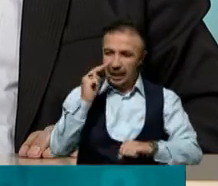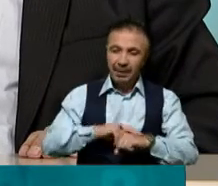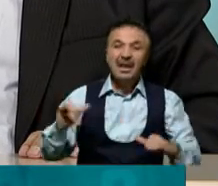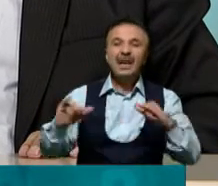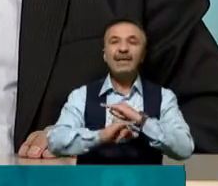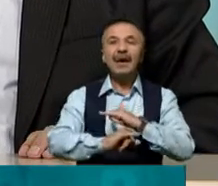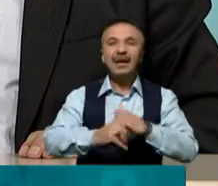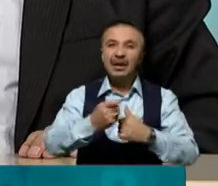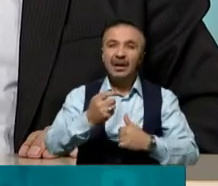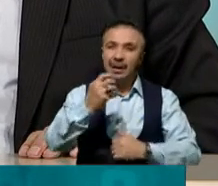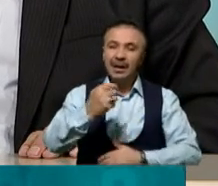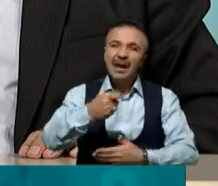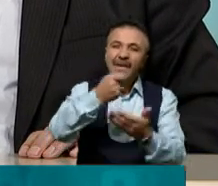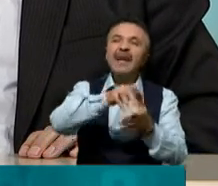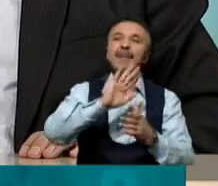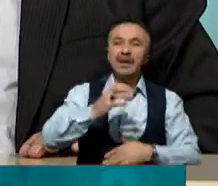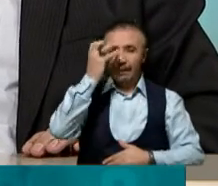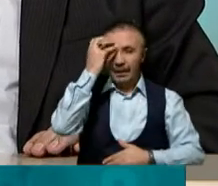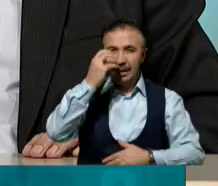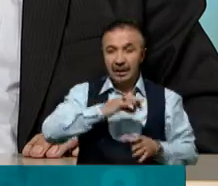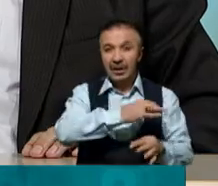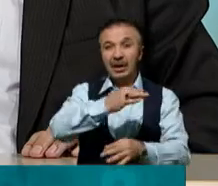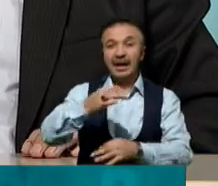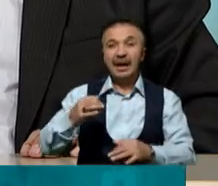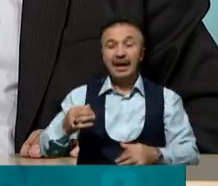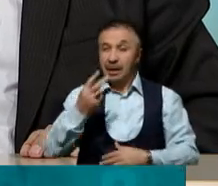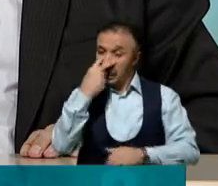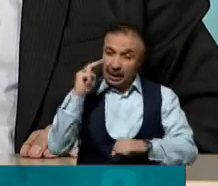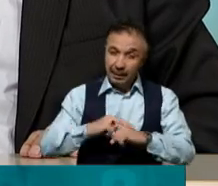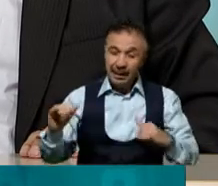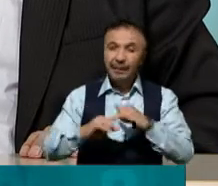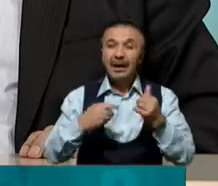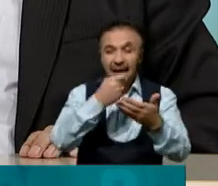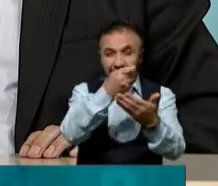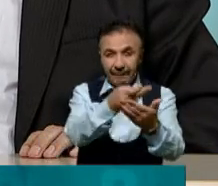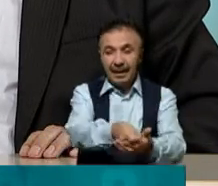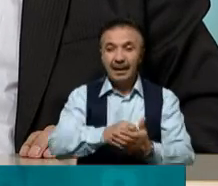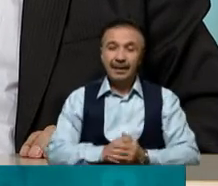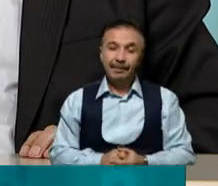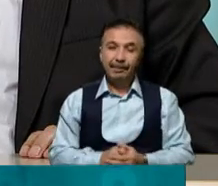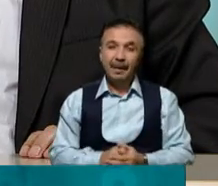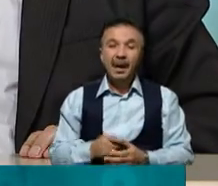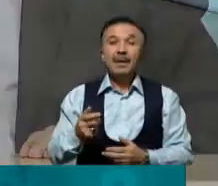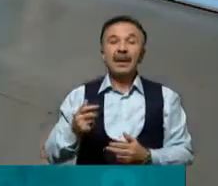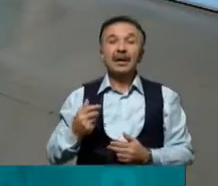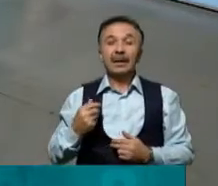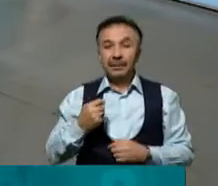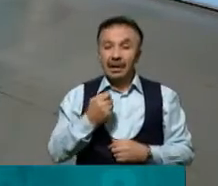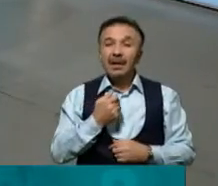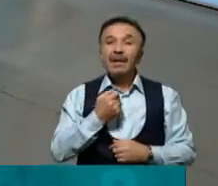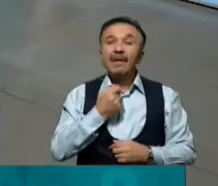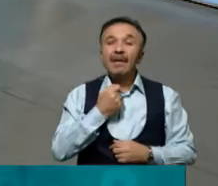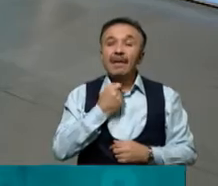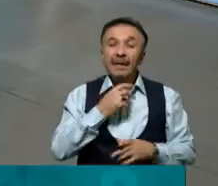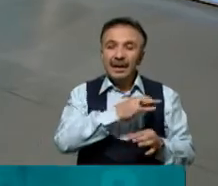da ona böyle bir şey veremez. Aynen, aynı şekilde. Peki bir tarafta fakirleri yedirip giydirme mevzusu var. Bir tarafta da 3 gün oruç var ya